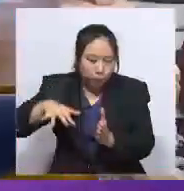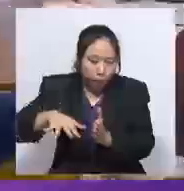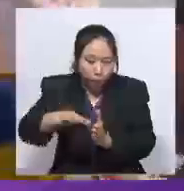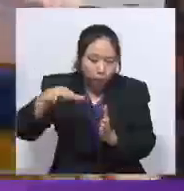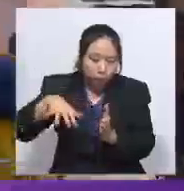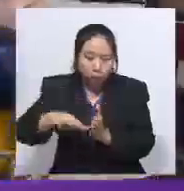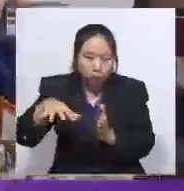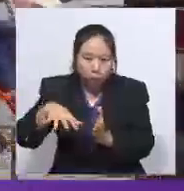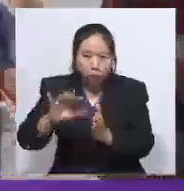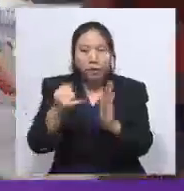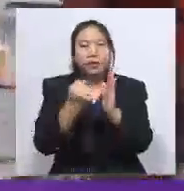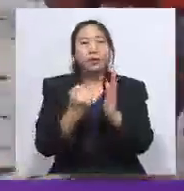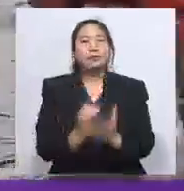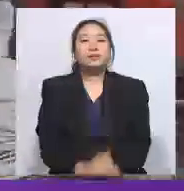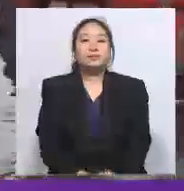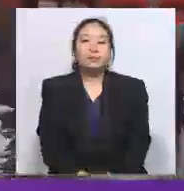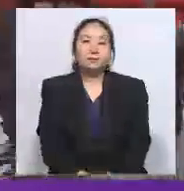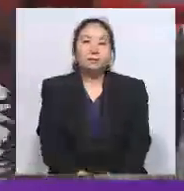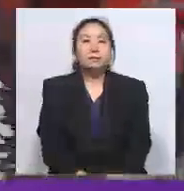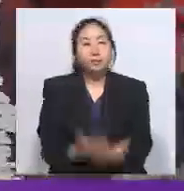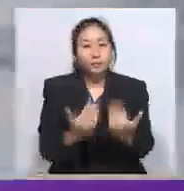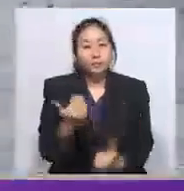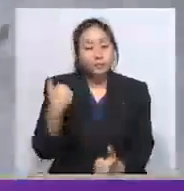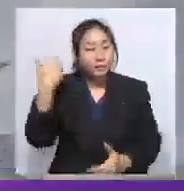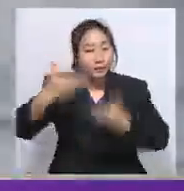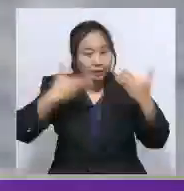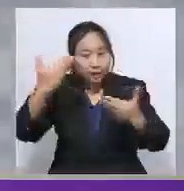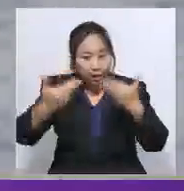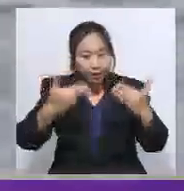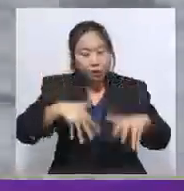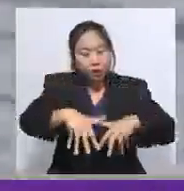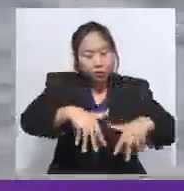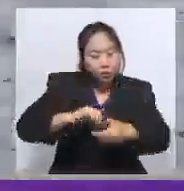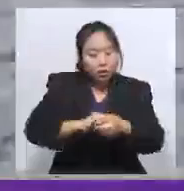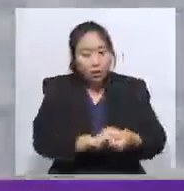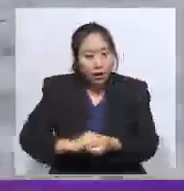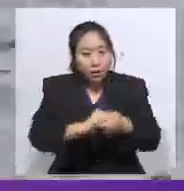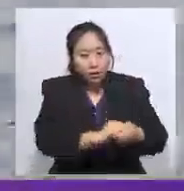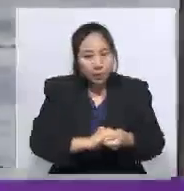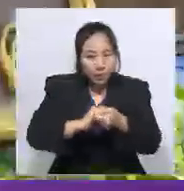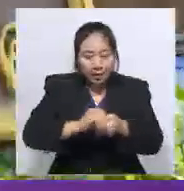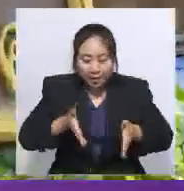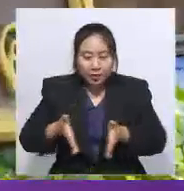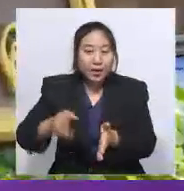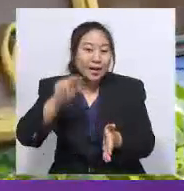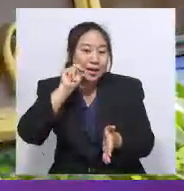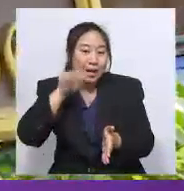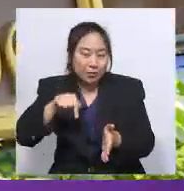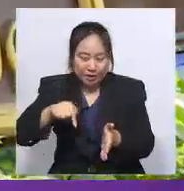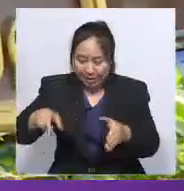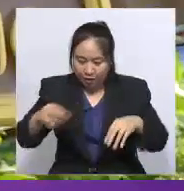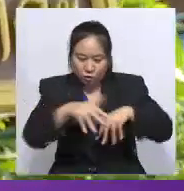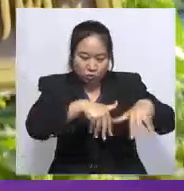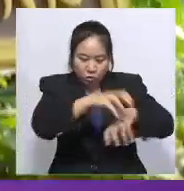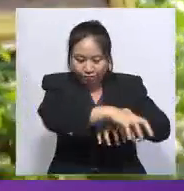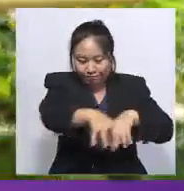ายน้ำให้คล่องตัวยิ่งขึ้นค่ะ นอกจากนี้นะครับยังมีกิจกรรมชุมชนสัมพันธ์ที่ชุมชนคลองเป็นประชากรพัฒนาเพื่อ